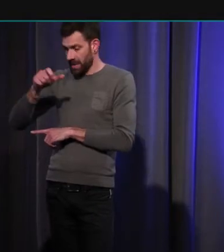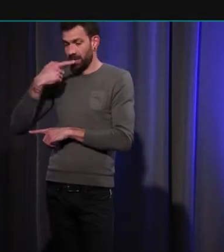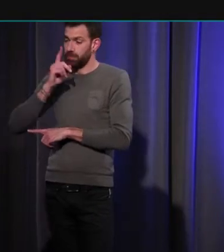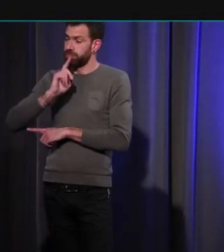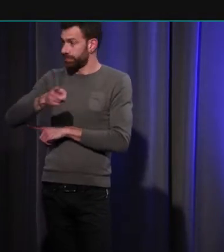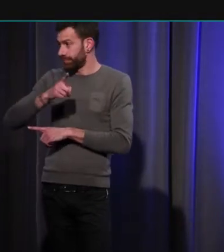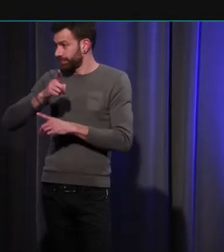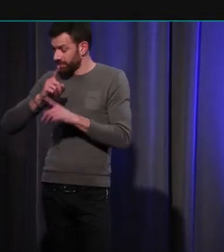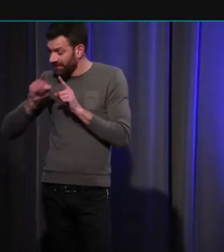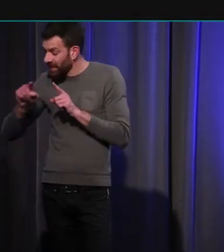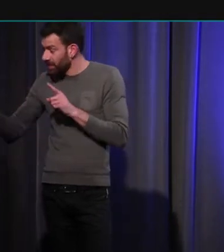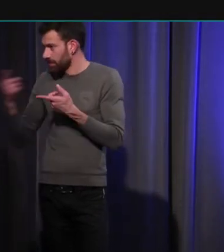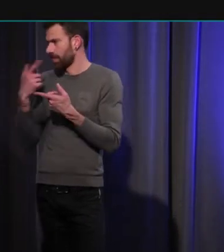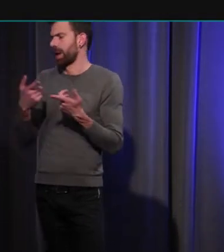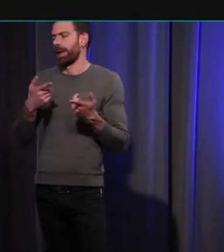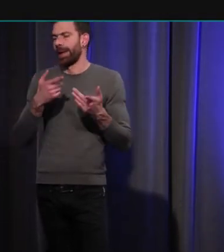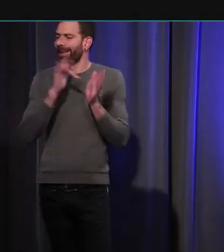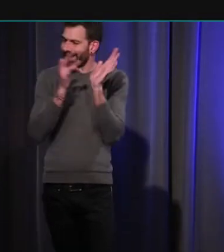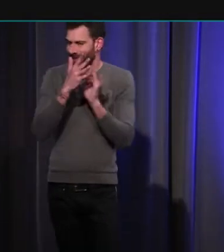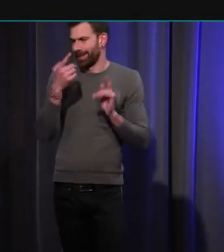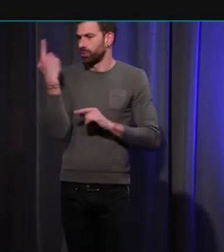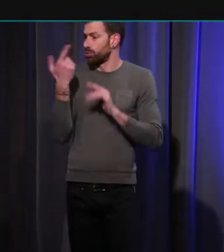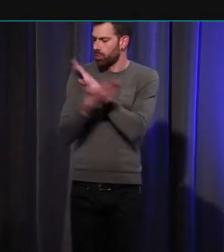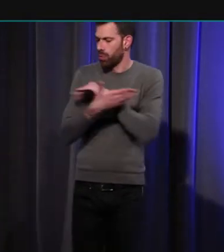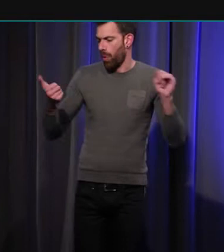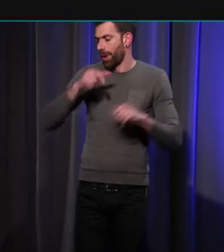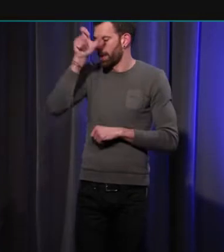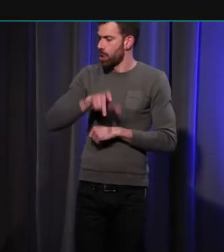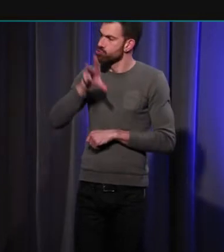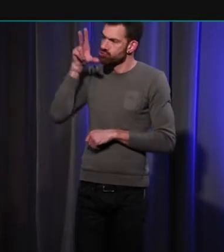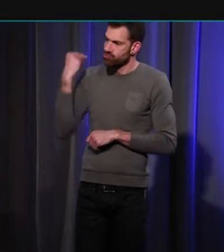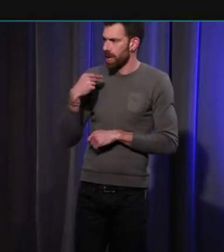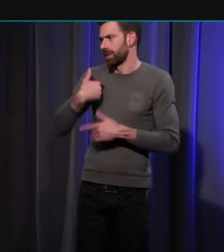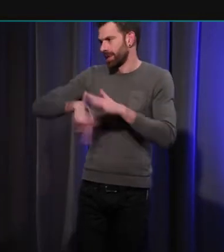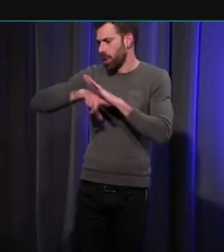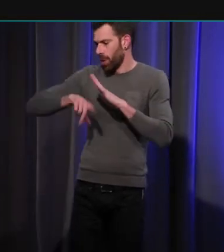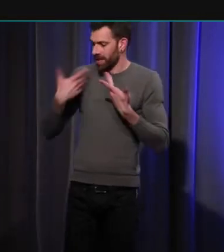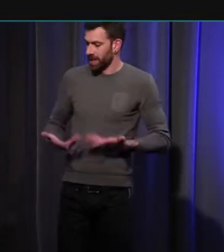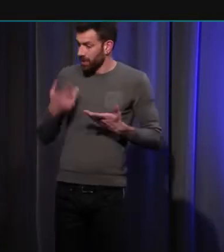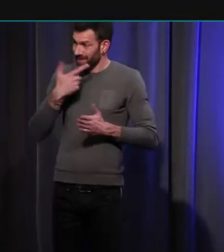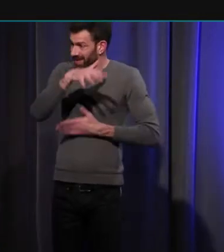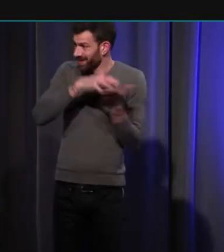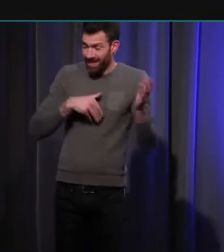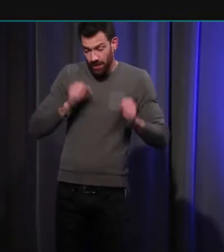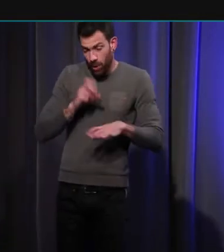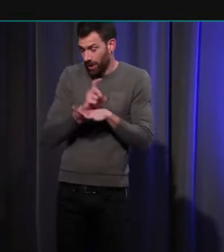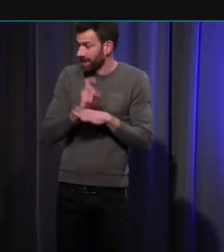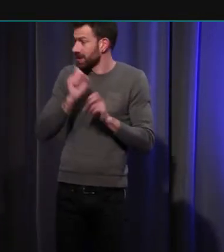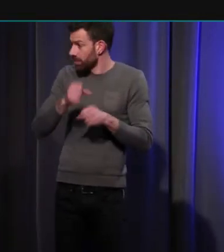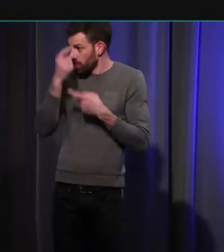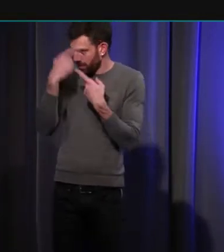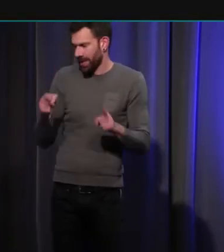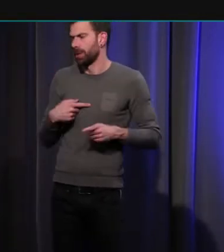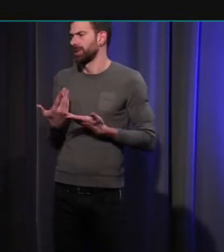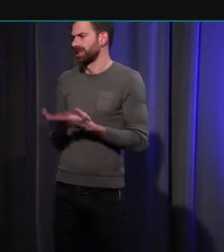lie à l'intermédiaire humain qui utilise le langage de son temps donc c'est un texte qu'on peut critiquer et donc là il ya une grande différence